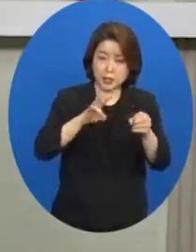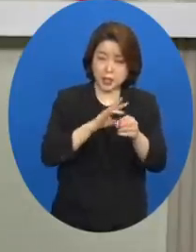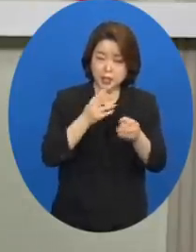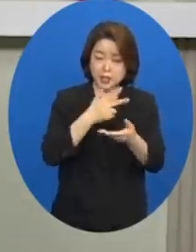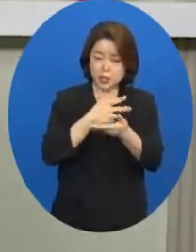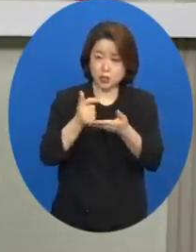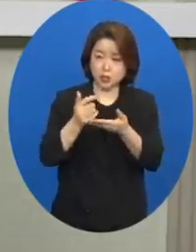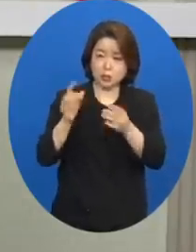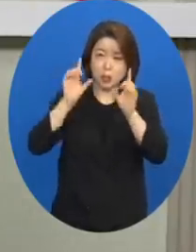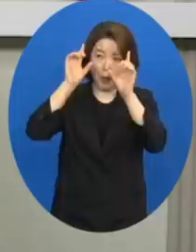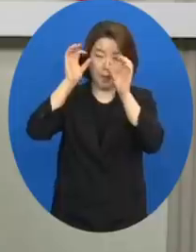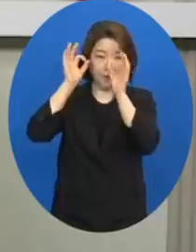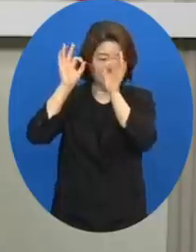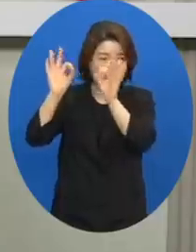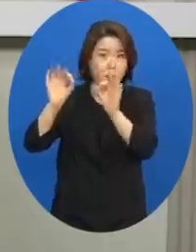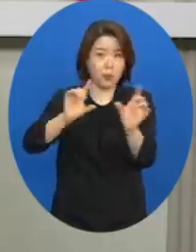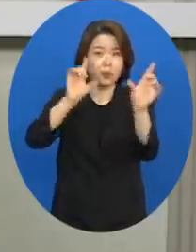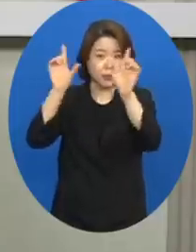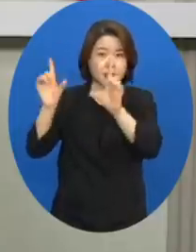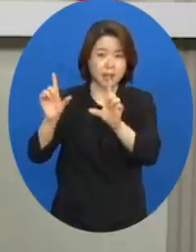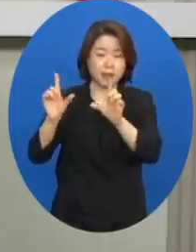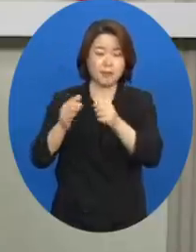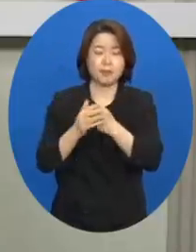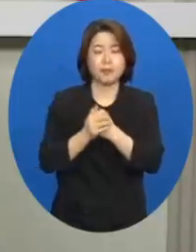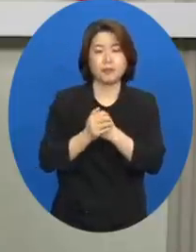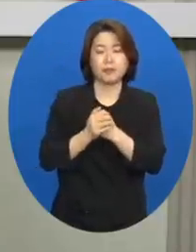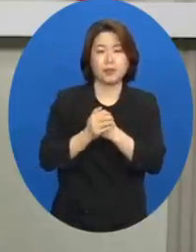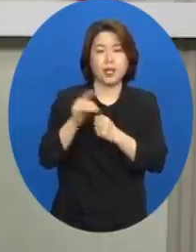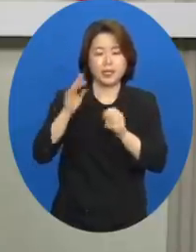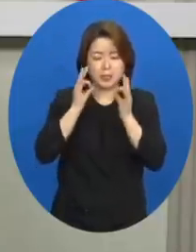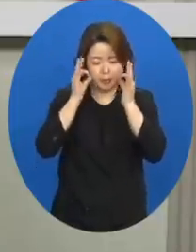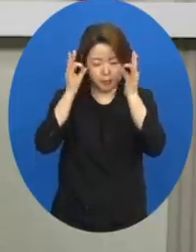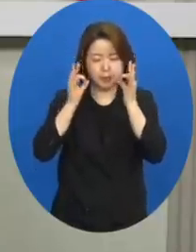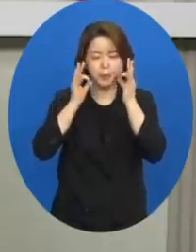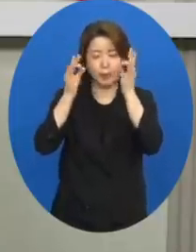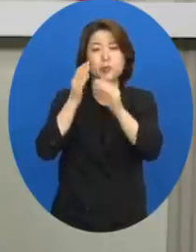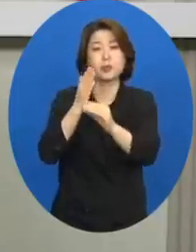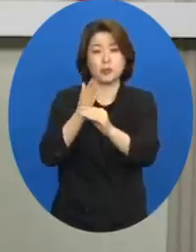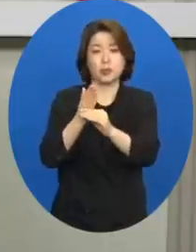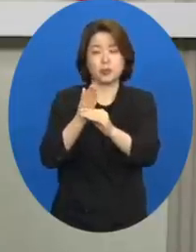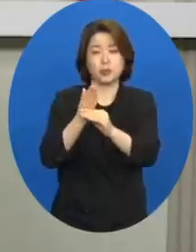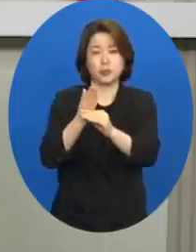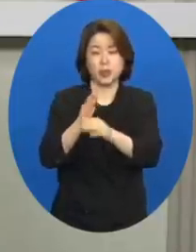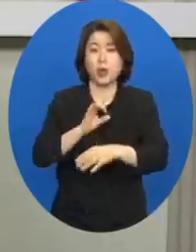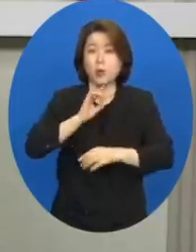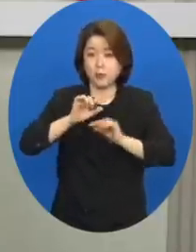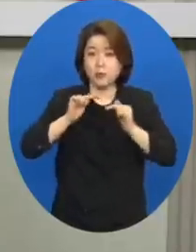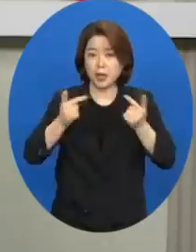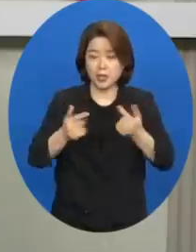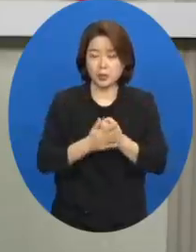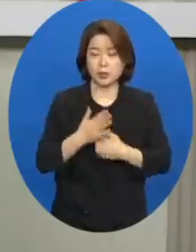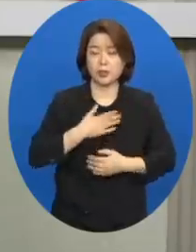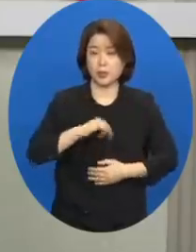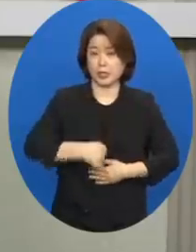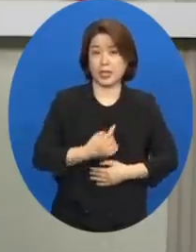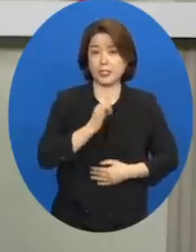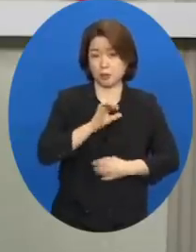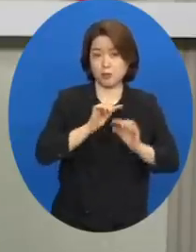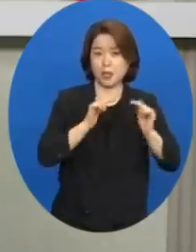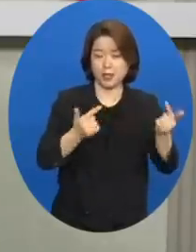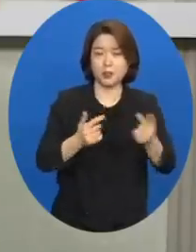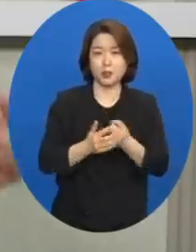바라보는 삶을 살아가기를 힘쓰는 것입니다 뿐만 아니고 저자 10만 아니고